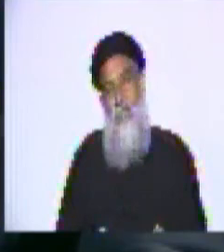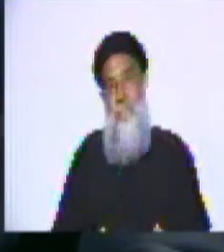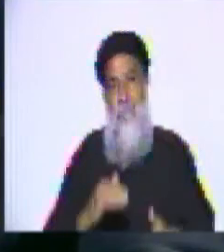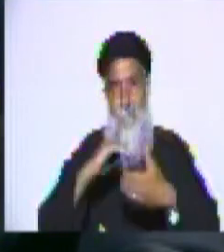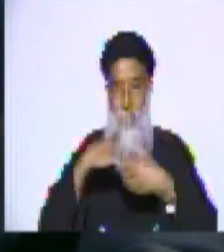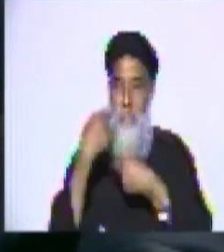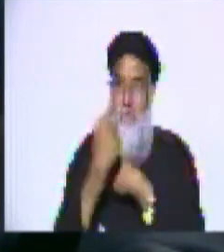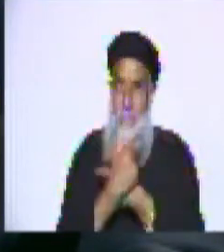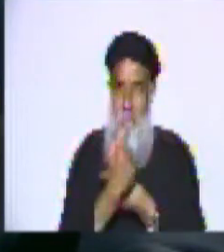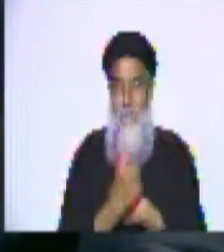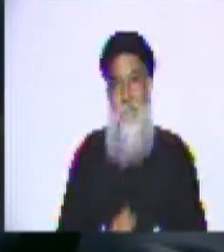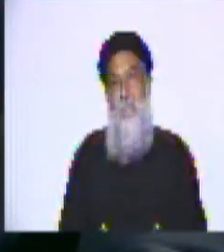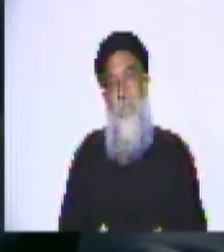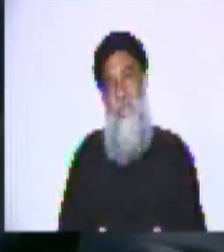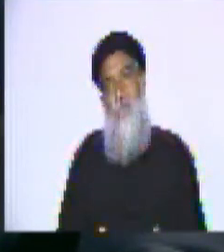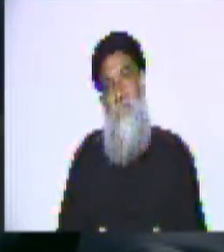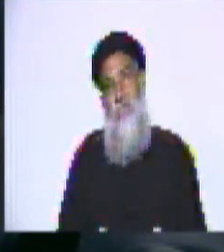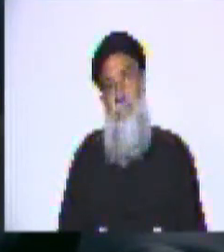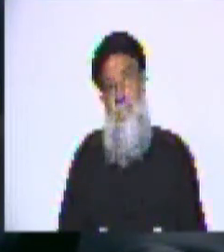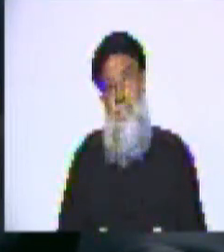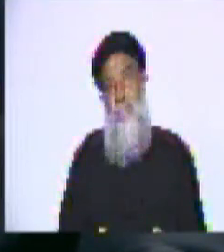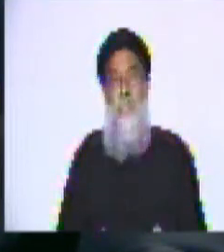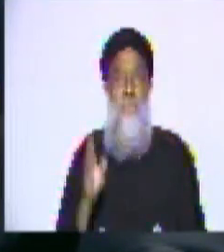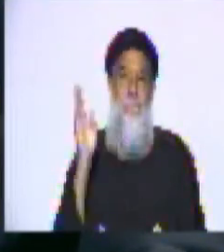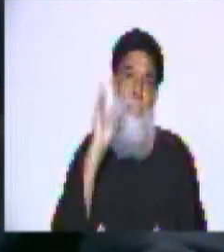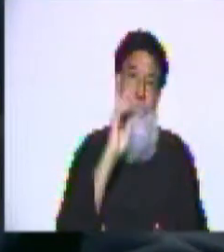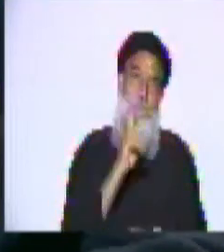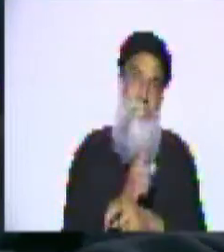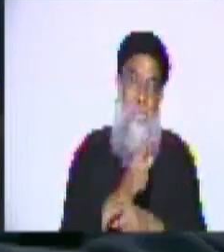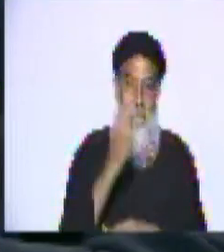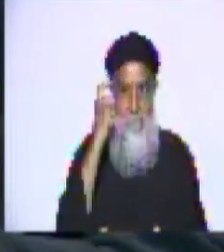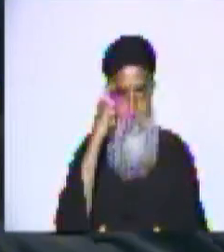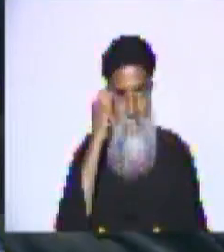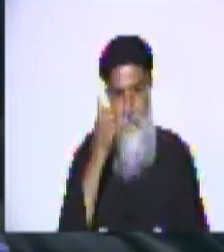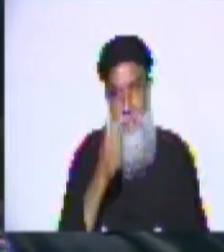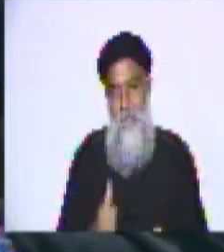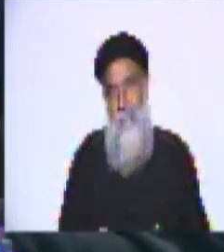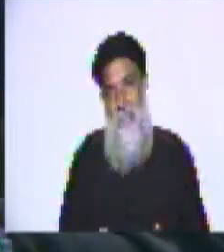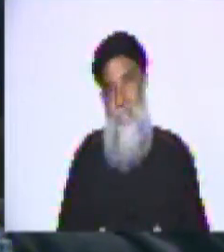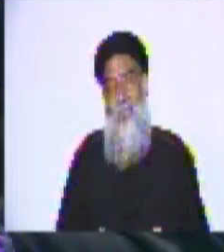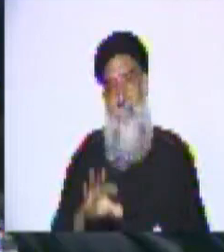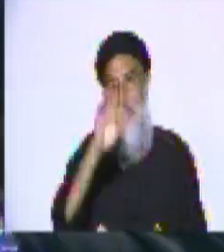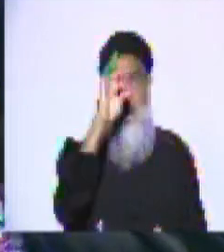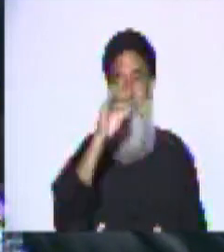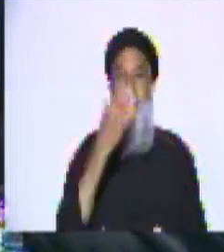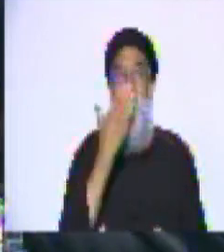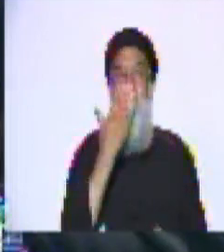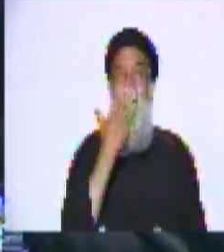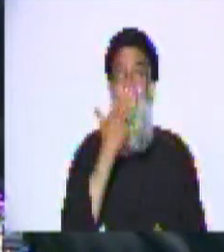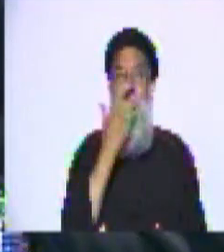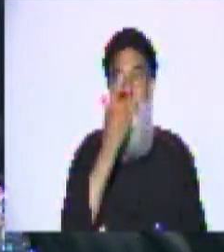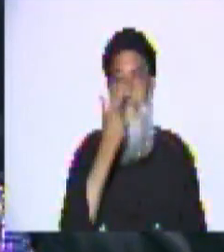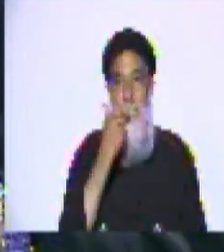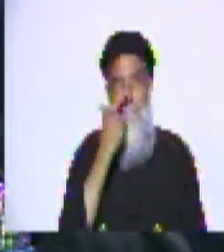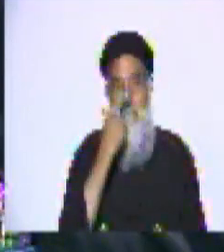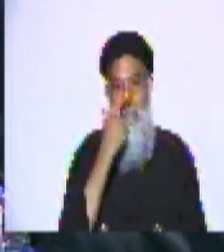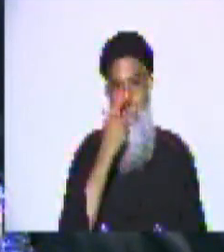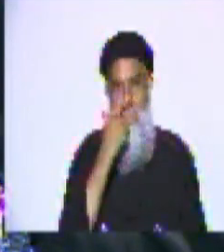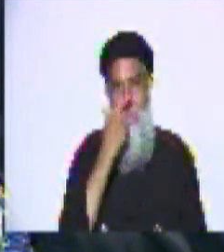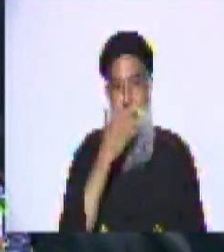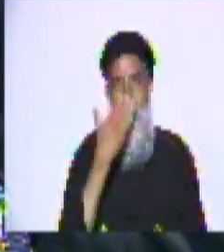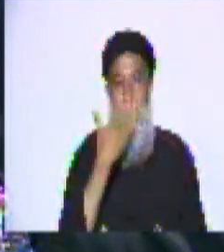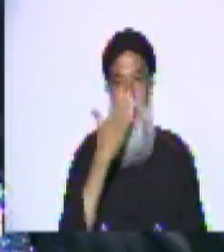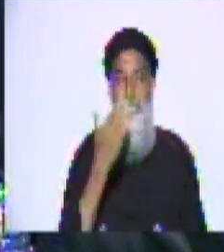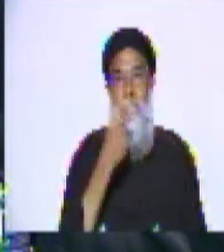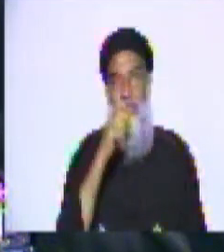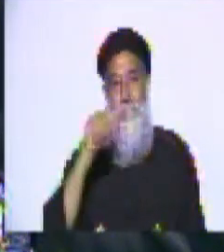قوي. بالظبط. المهم ان احنا ندرسه ونفهمه ونعرفه. فالقصة بتاعت اختيار برنابة وشاول للخدمة من خلال برضو سفر اعمال